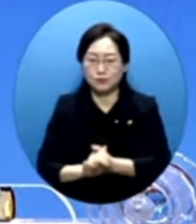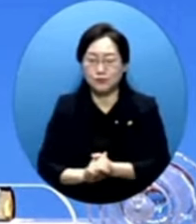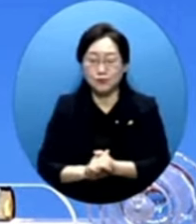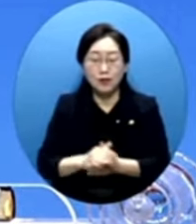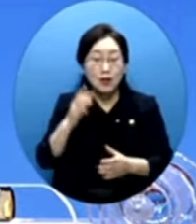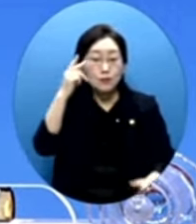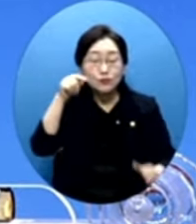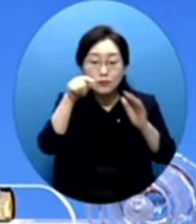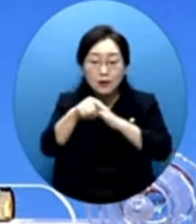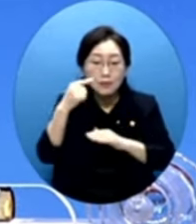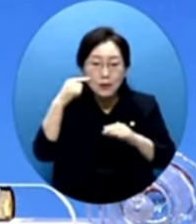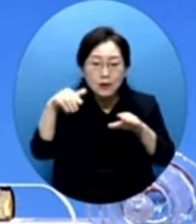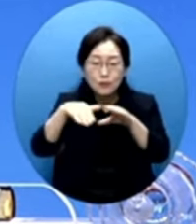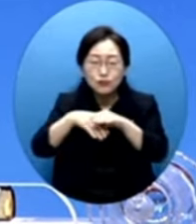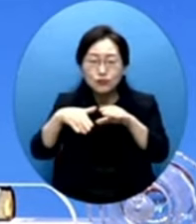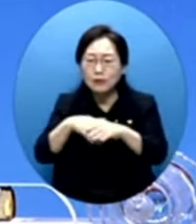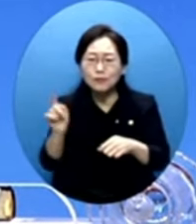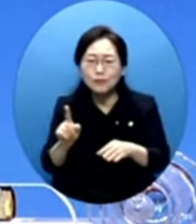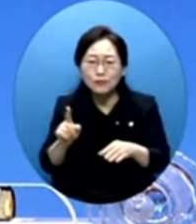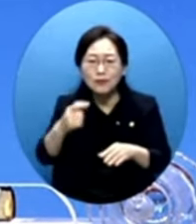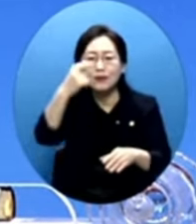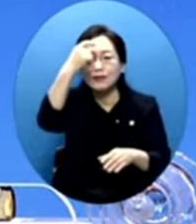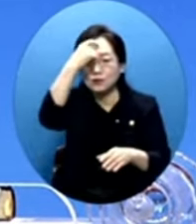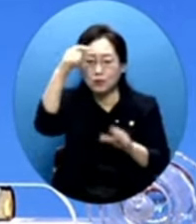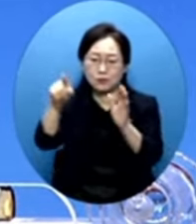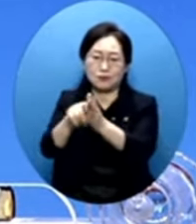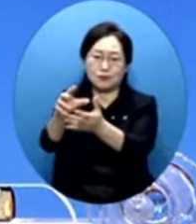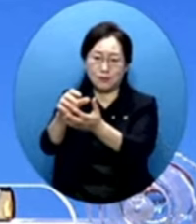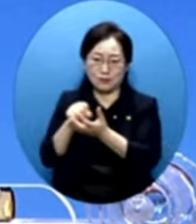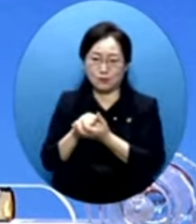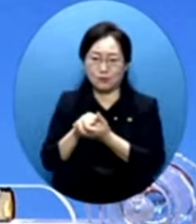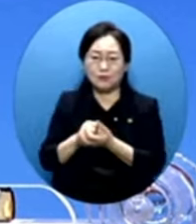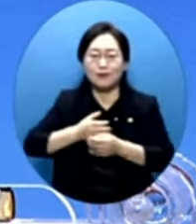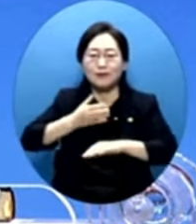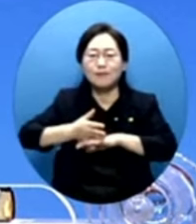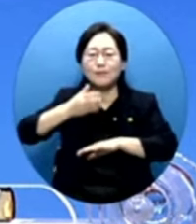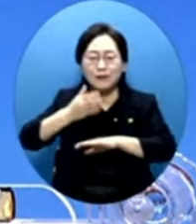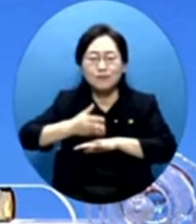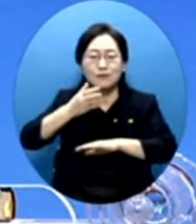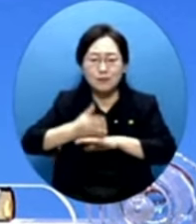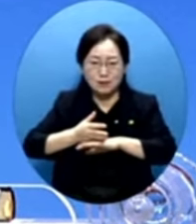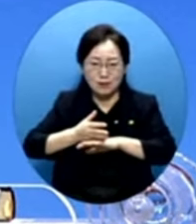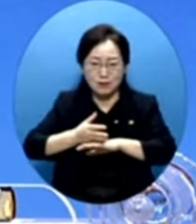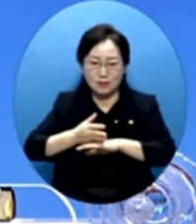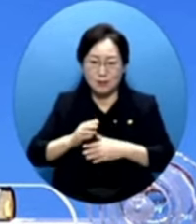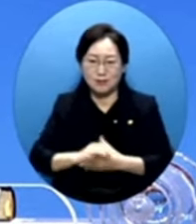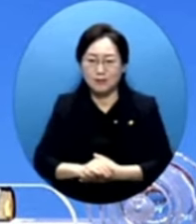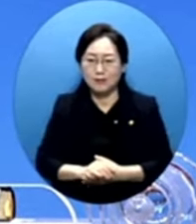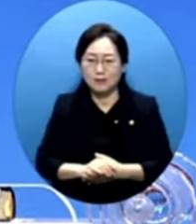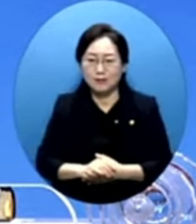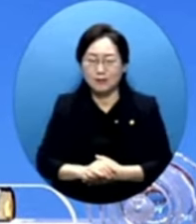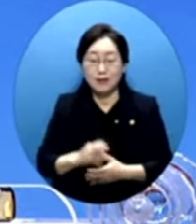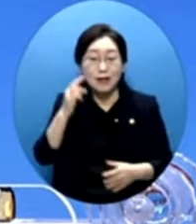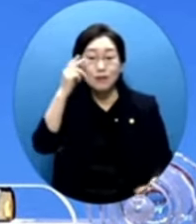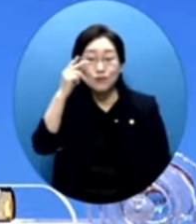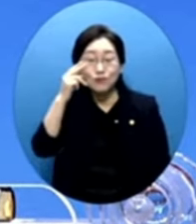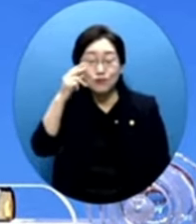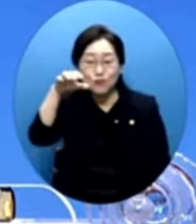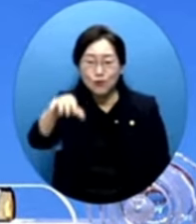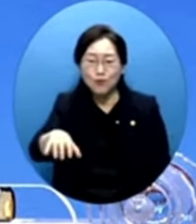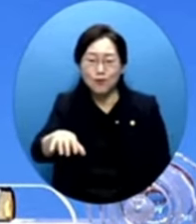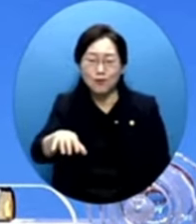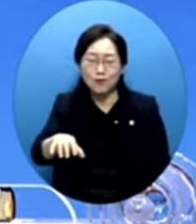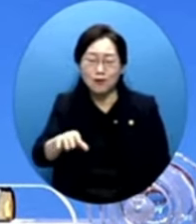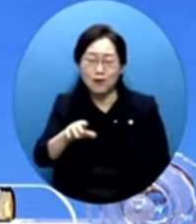문화는 기독교 신앙에 입각한 감사 문화입니다 미국에서 가장 많이